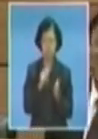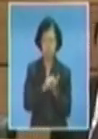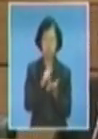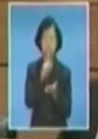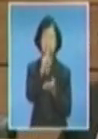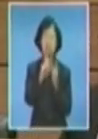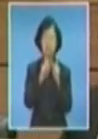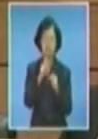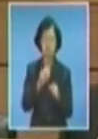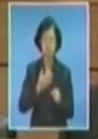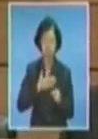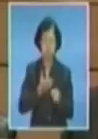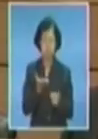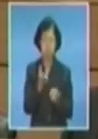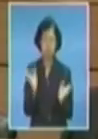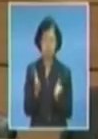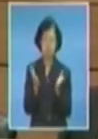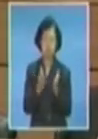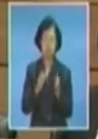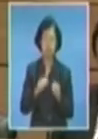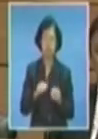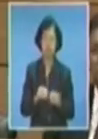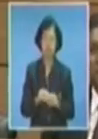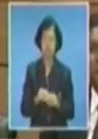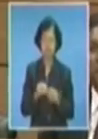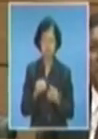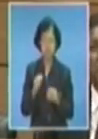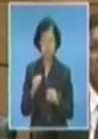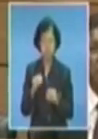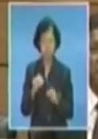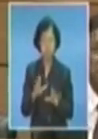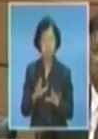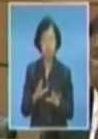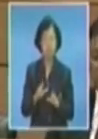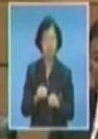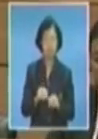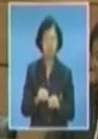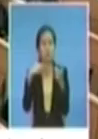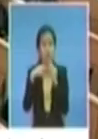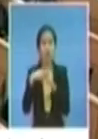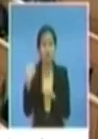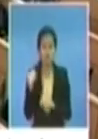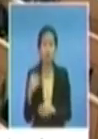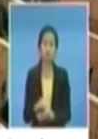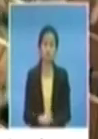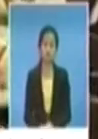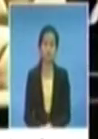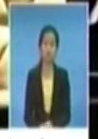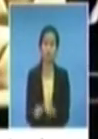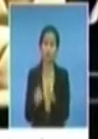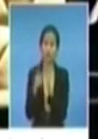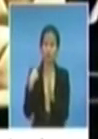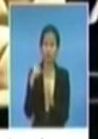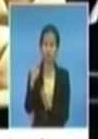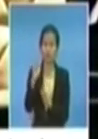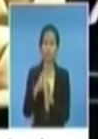ส่งให้สมาชิกสภานิติบัญญัติแห่งชาติหรือสนช.ได้ใช้เวลา4ชั่วโมงในการพิจารณาและอภิปรายแส